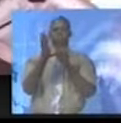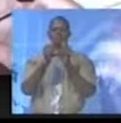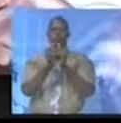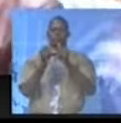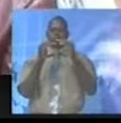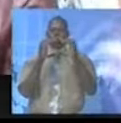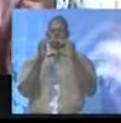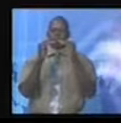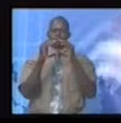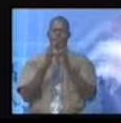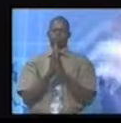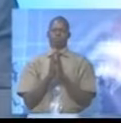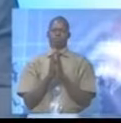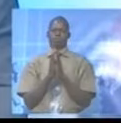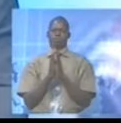frontières.